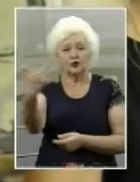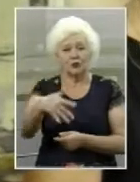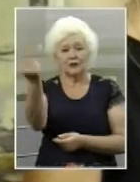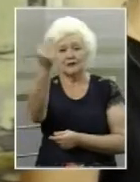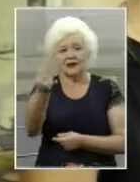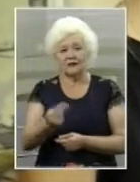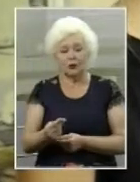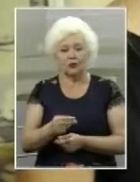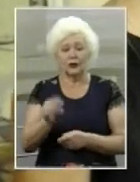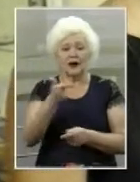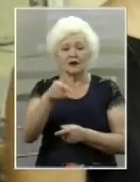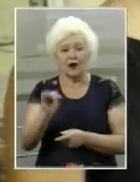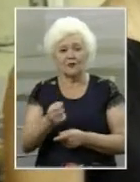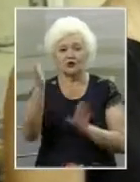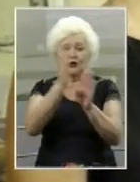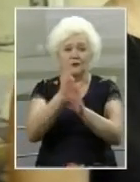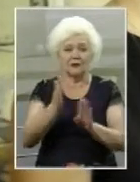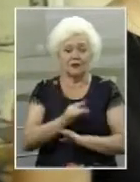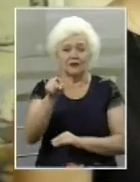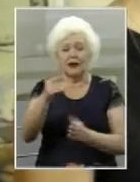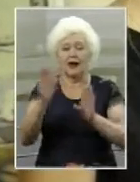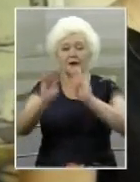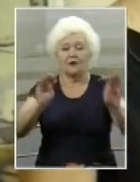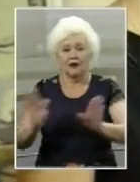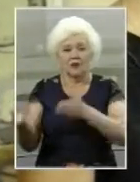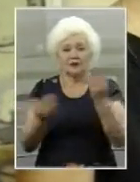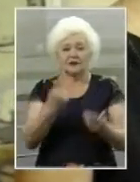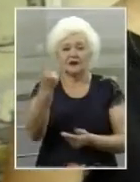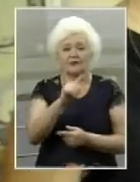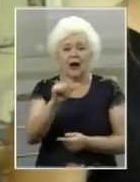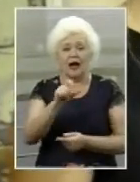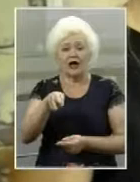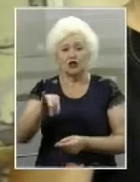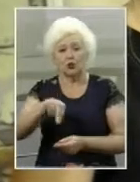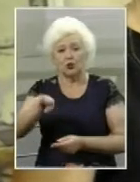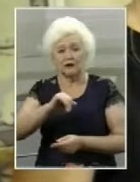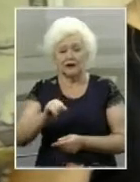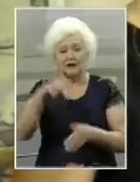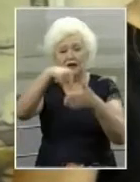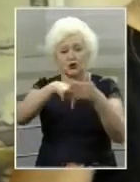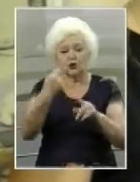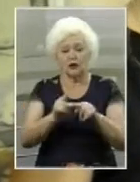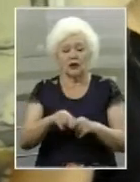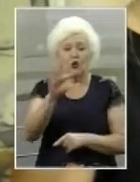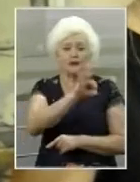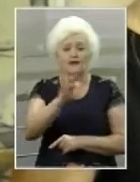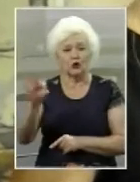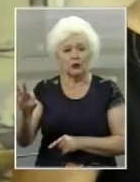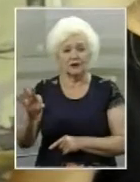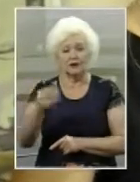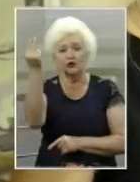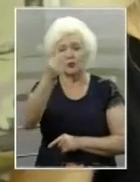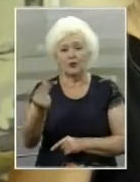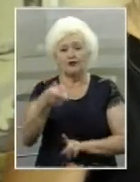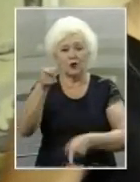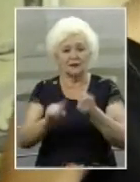творів живописних та графічних, а на виставці представлено два етюди, тобто це ті сюжети, які Олексій Олексійович малював